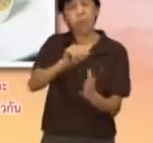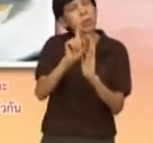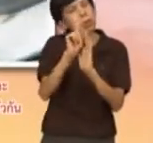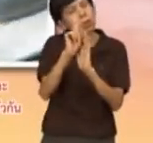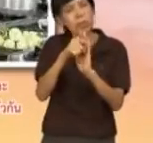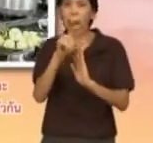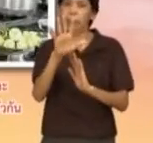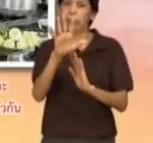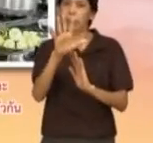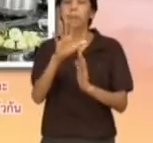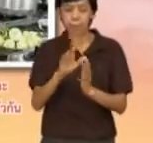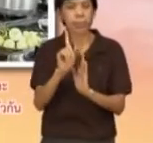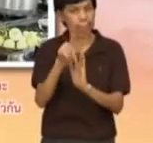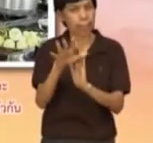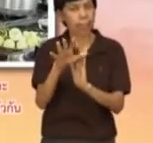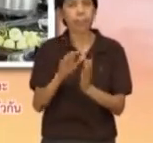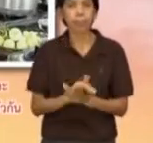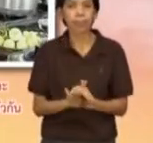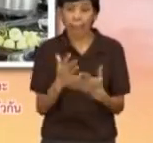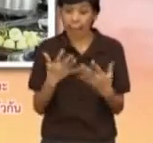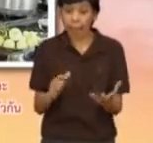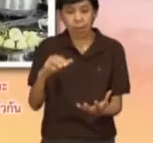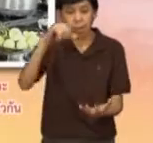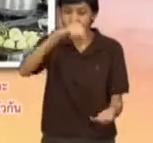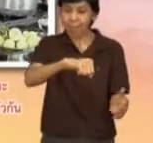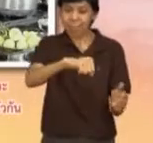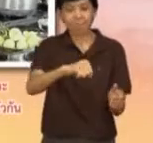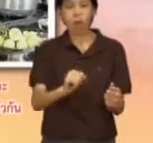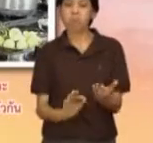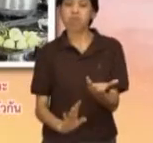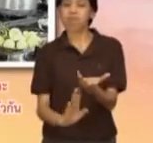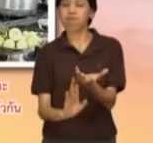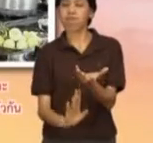ที ค่ะ นะคะเราก็จะนำออกมา